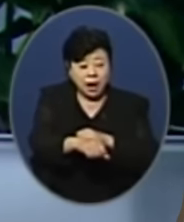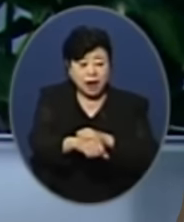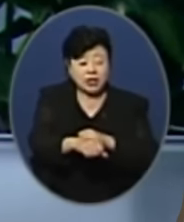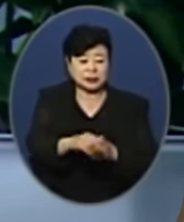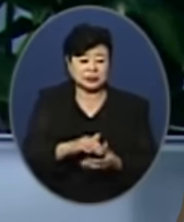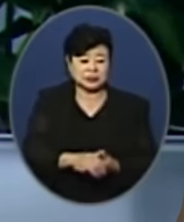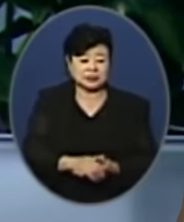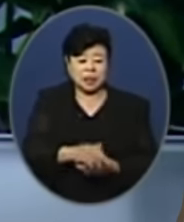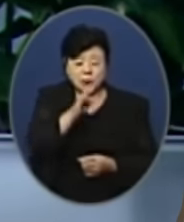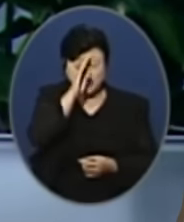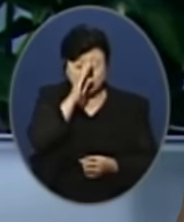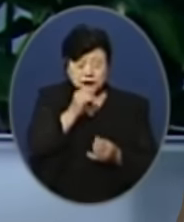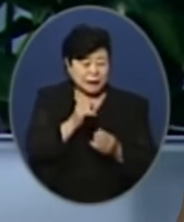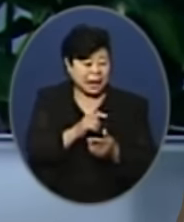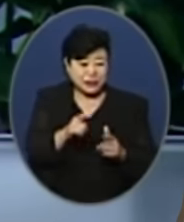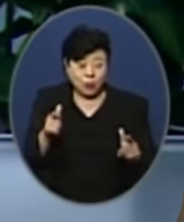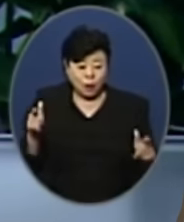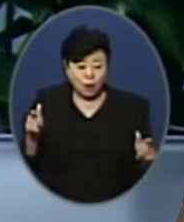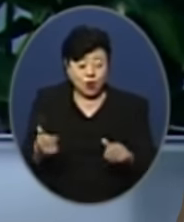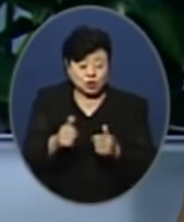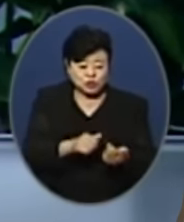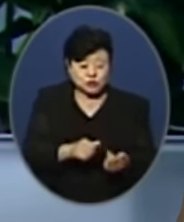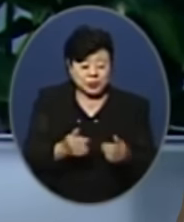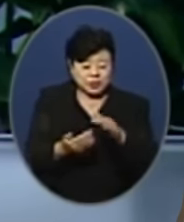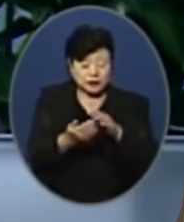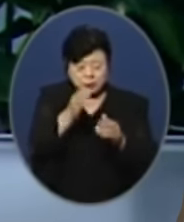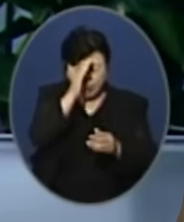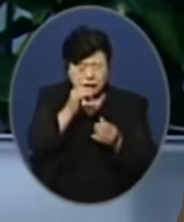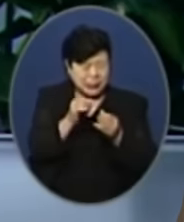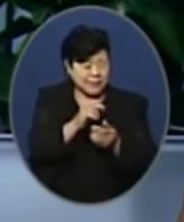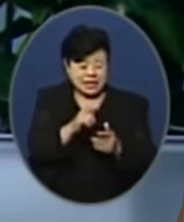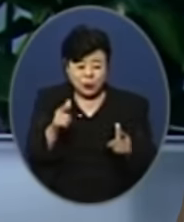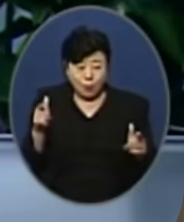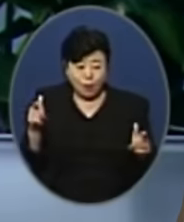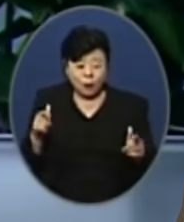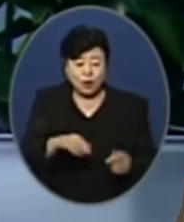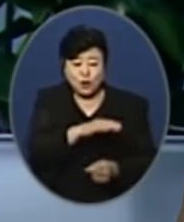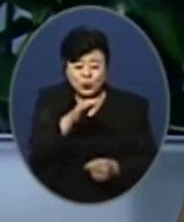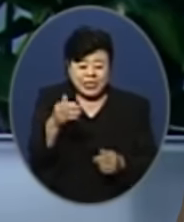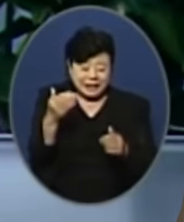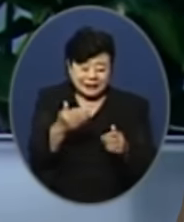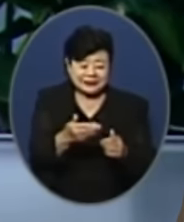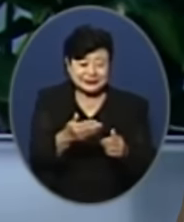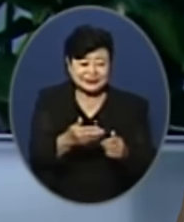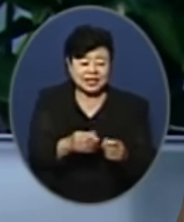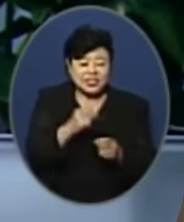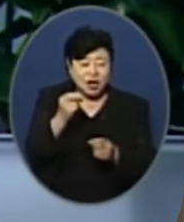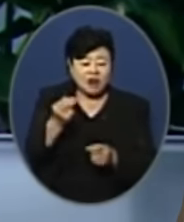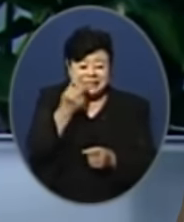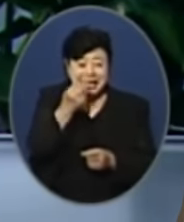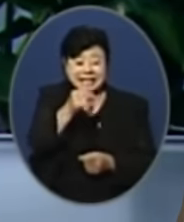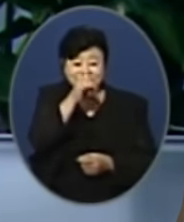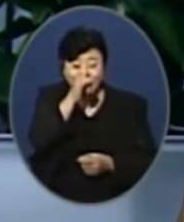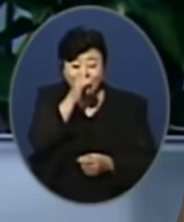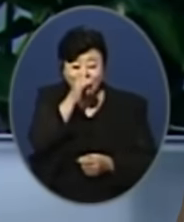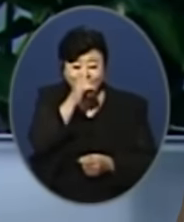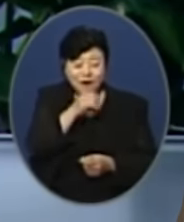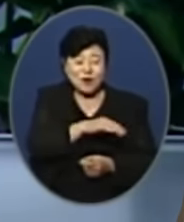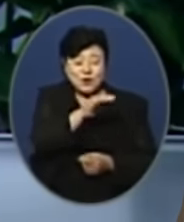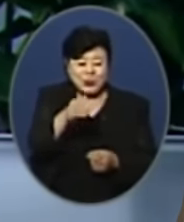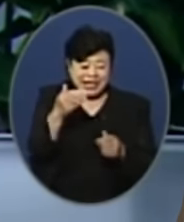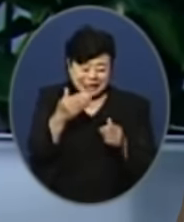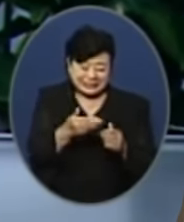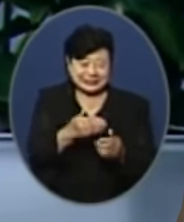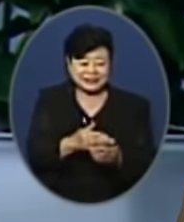이르는 병든 자가도 아니고 죽음에 이르는 병든 자도 아닌 것입니다. 우리에게는 영생이 있고